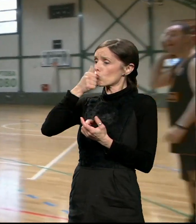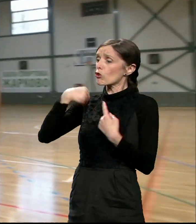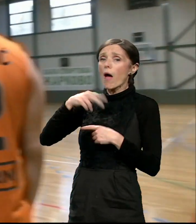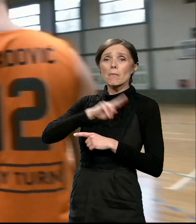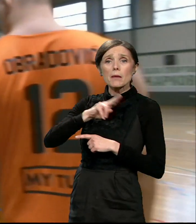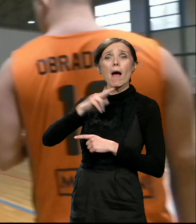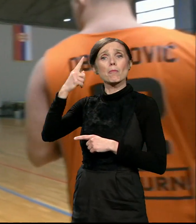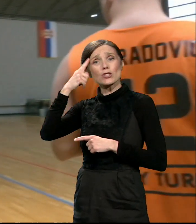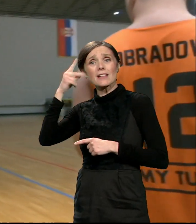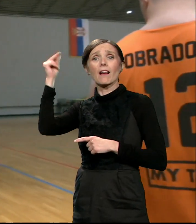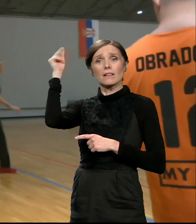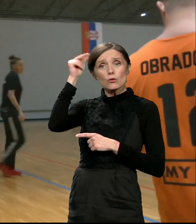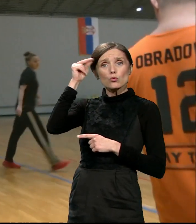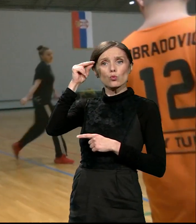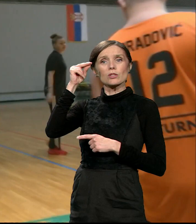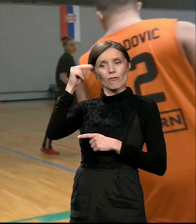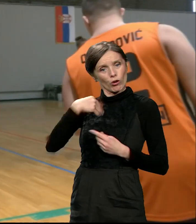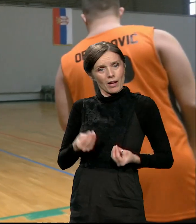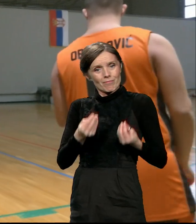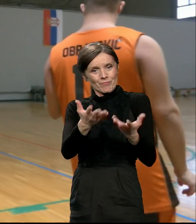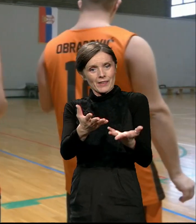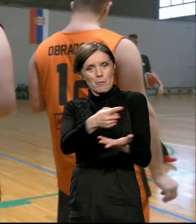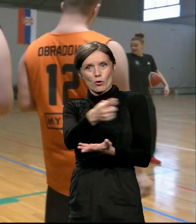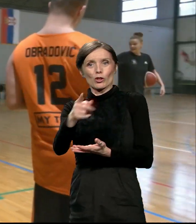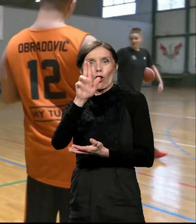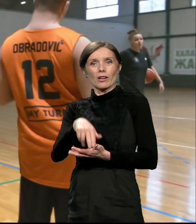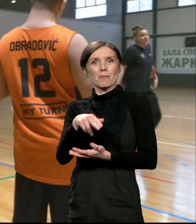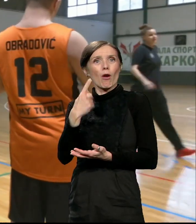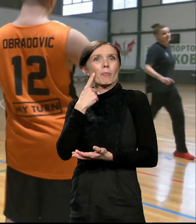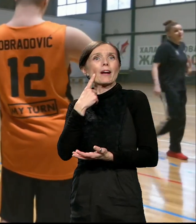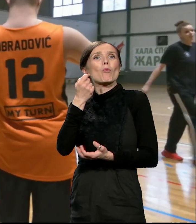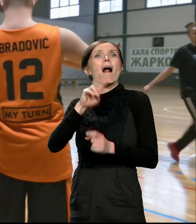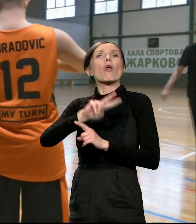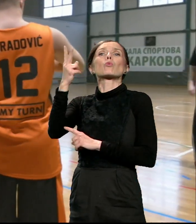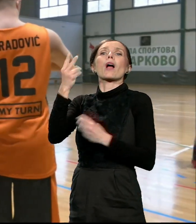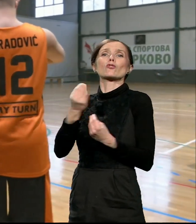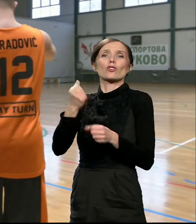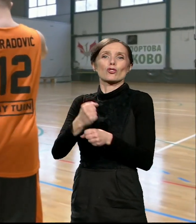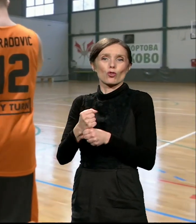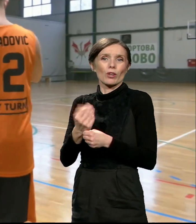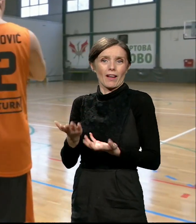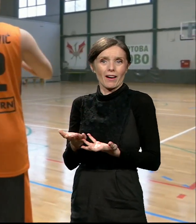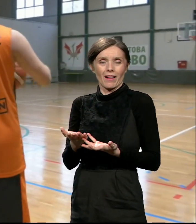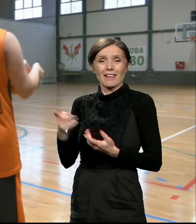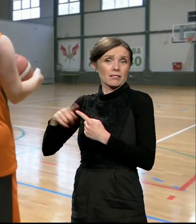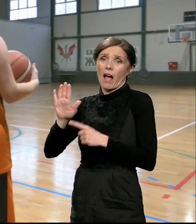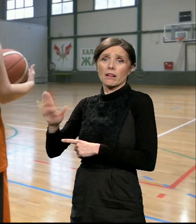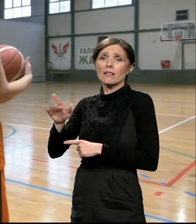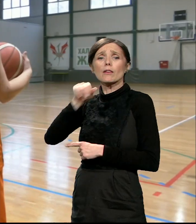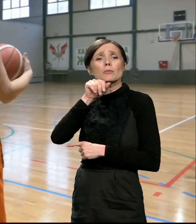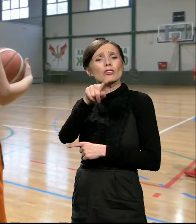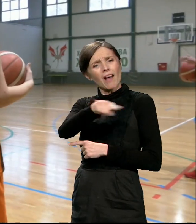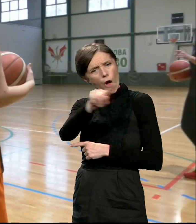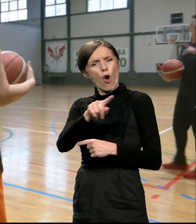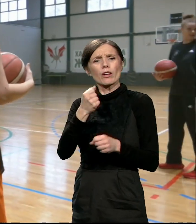damo njima neku šansu da rade drugačije, što i jeste Tanjin pristup. To me je